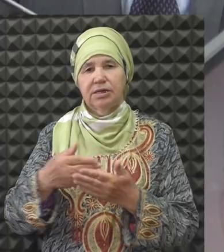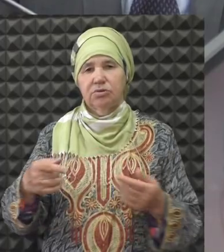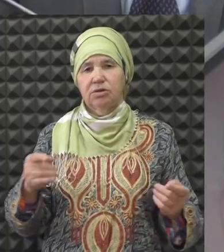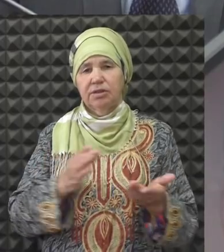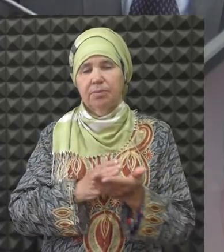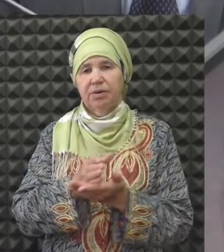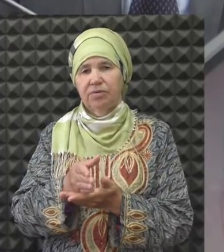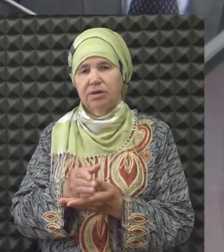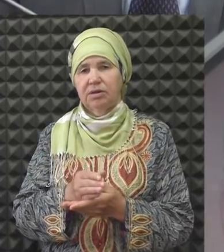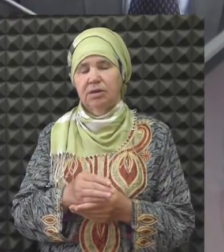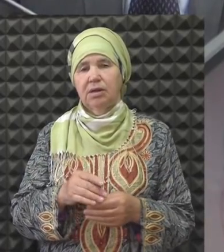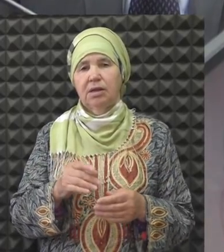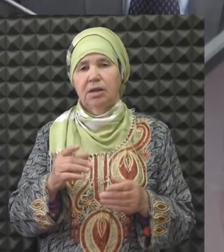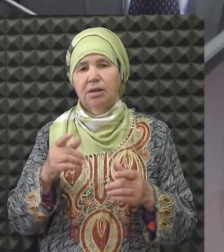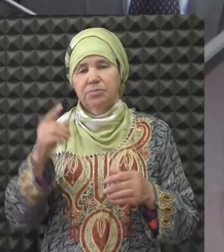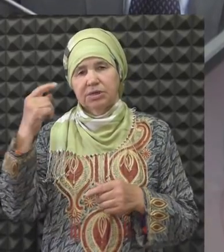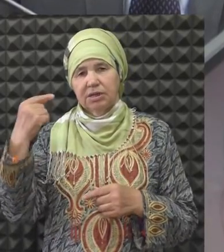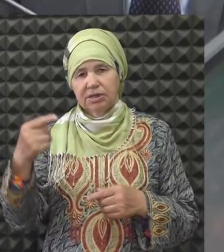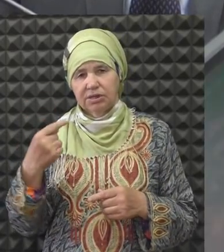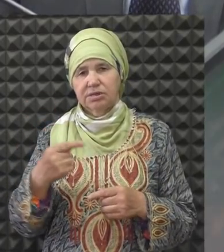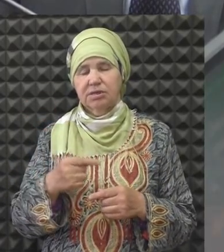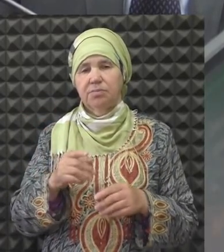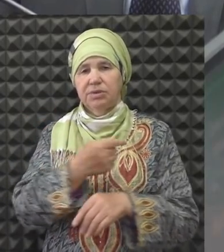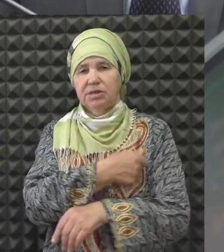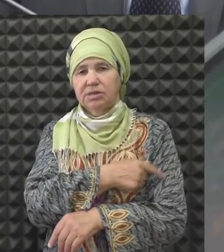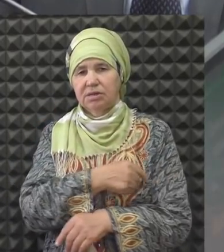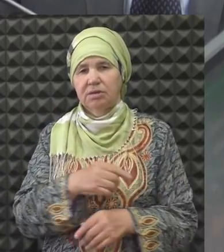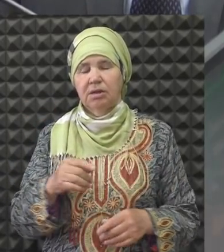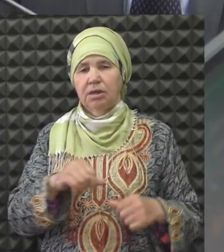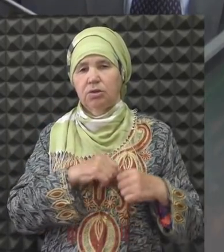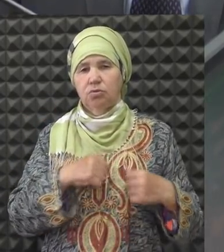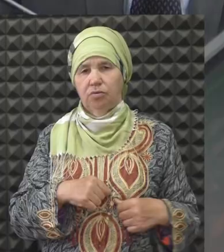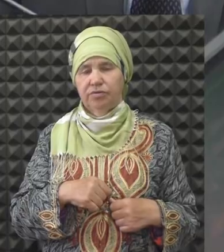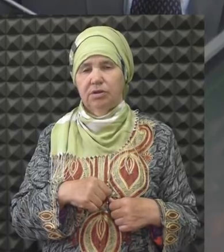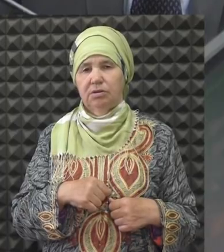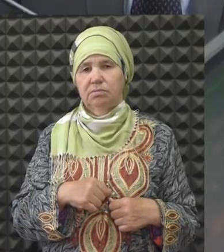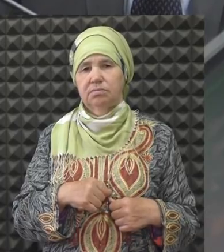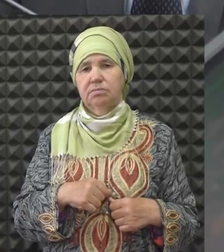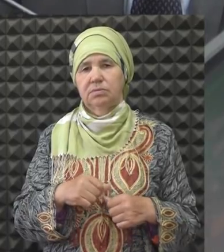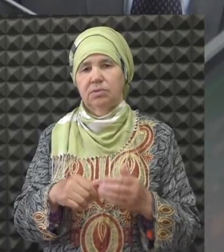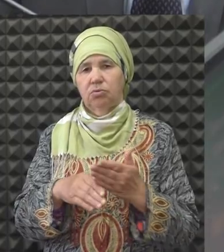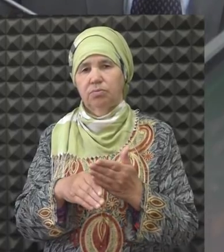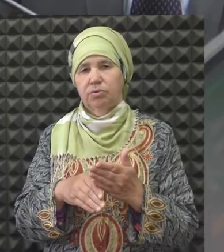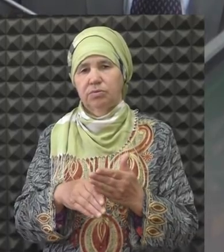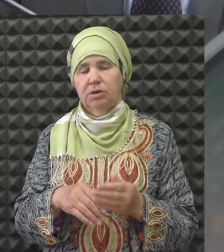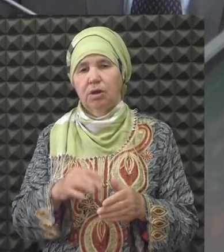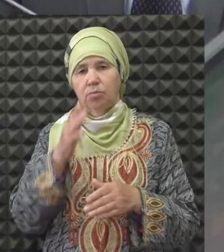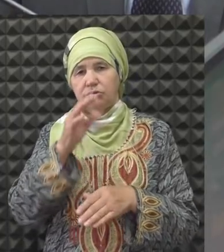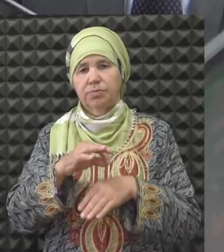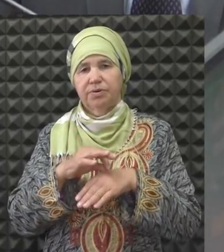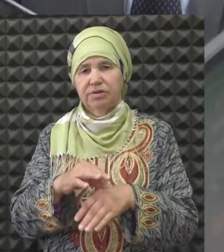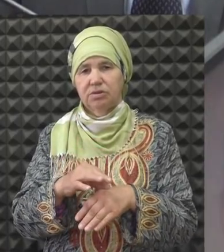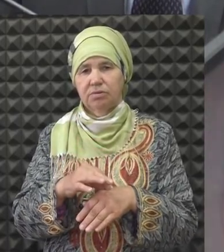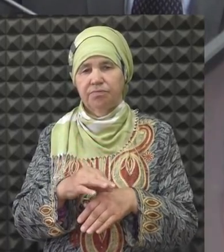следующих направлений. Это образовательное, психологическое, медицинское и духовное.